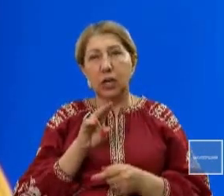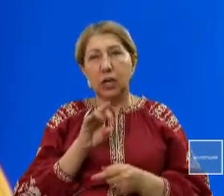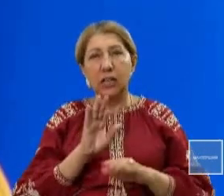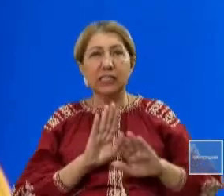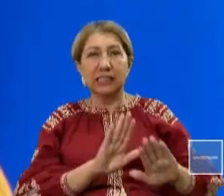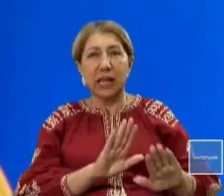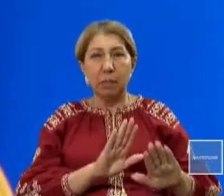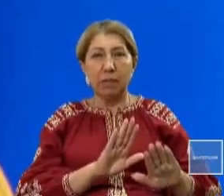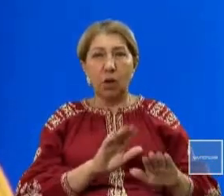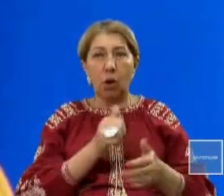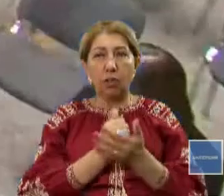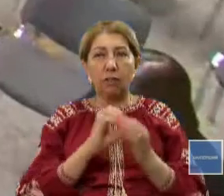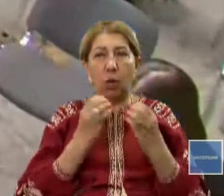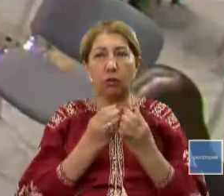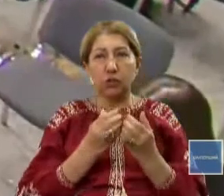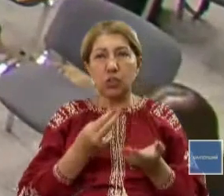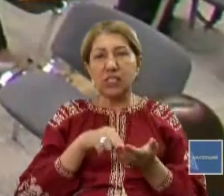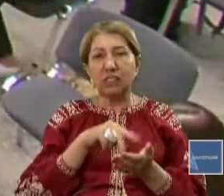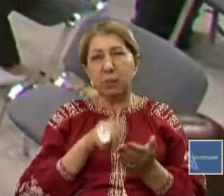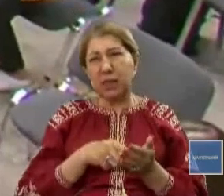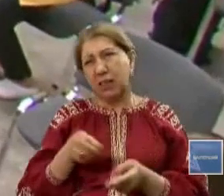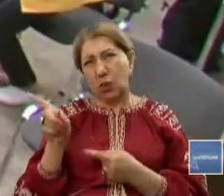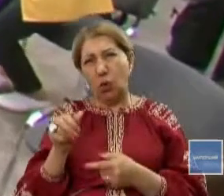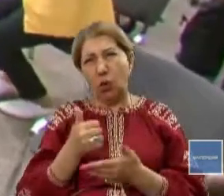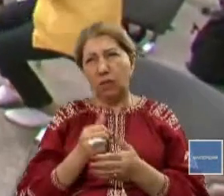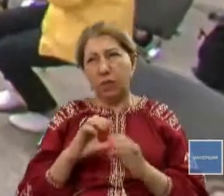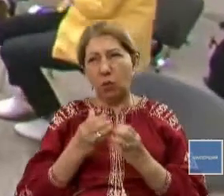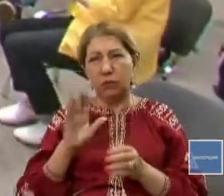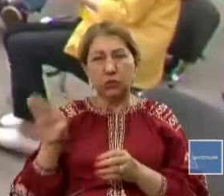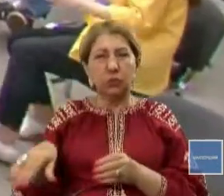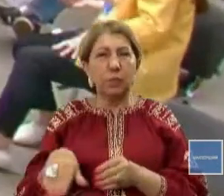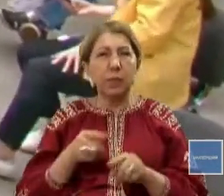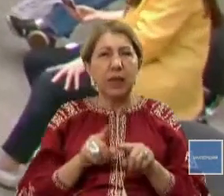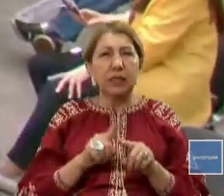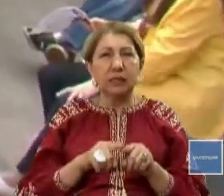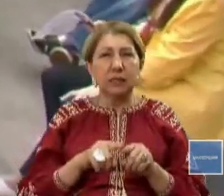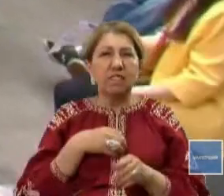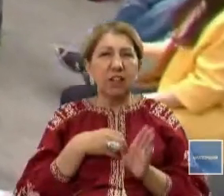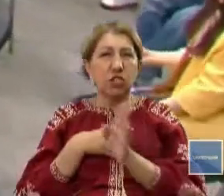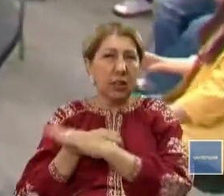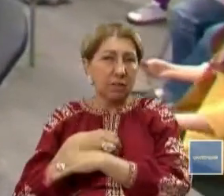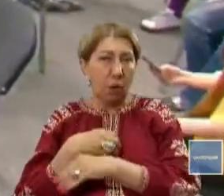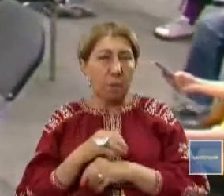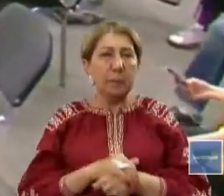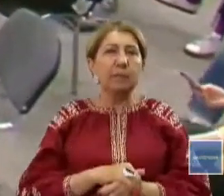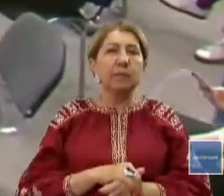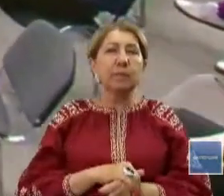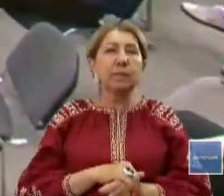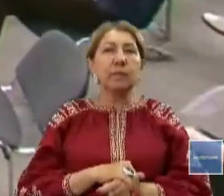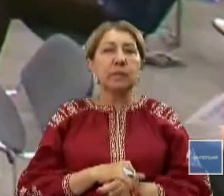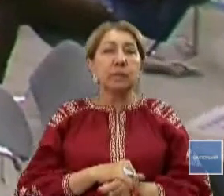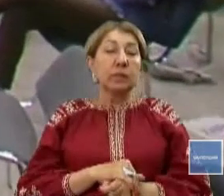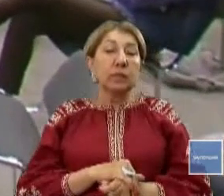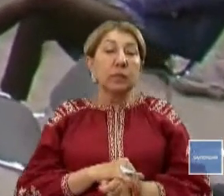замів голови Офісу ставили питання до голови Офісу. Мені здається, це важливо. Ви